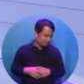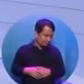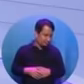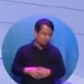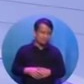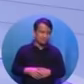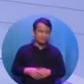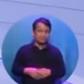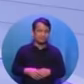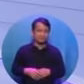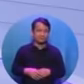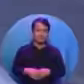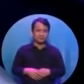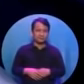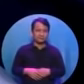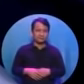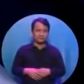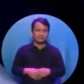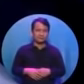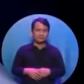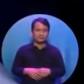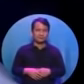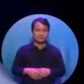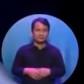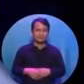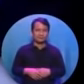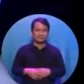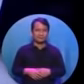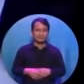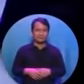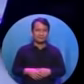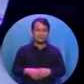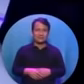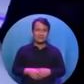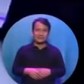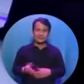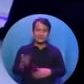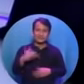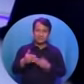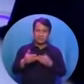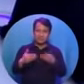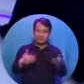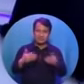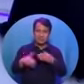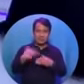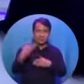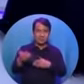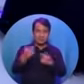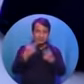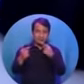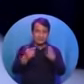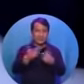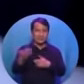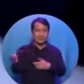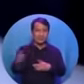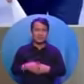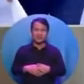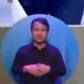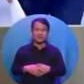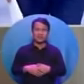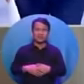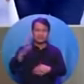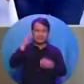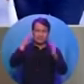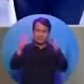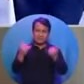po ba? Naputol? Wag na. Ayaw eh. Pinutol tayo. Okay. Bago tayo magtapos, may mga pabati ba dyan, Chang Marge? Yes,